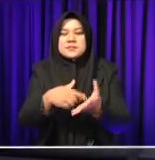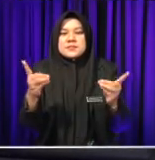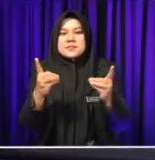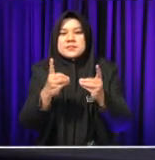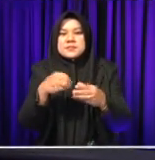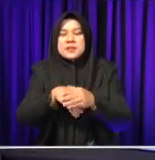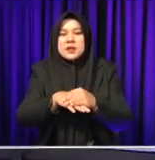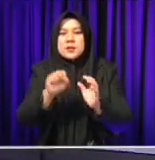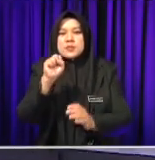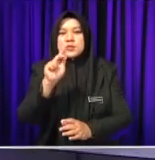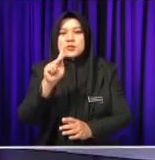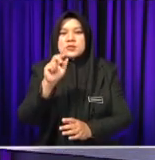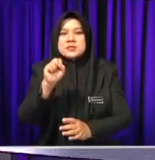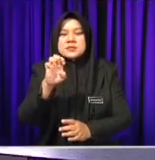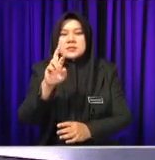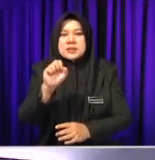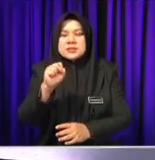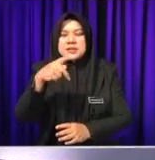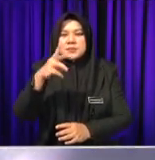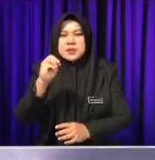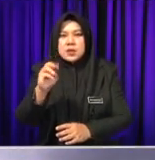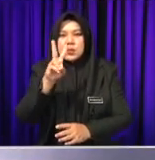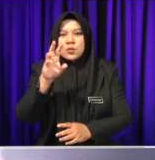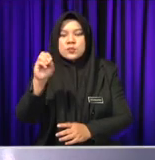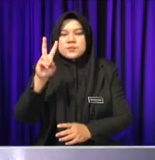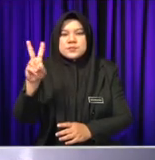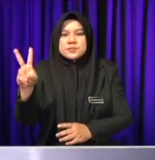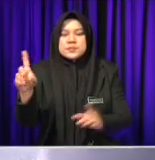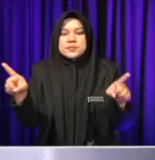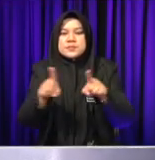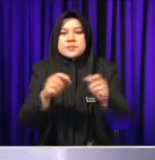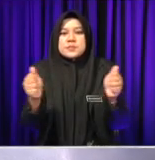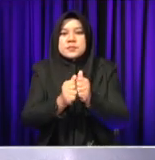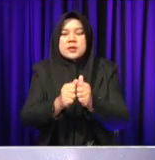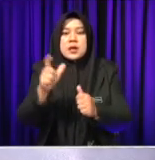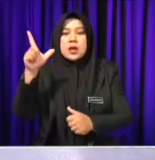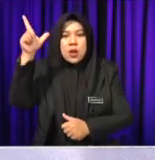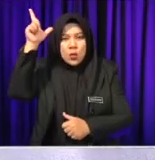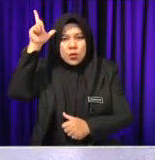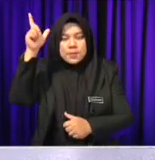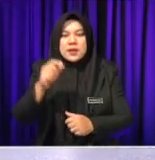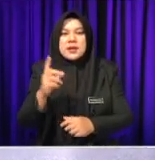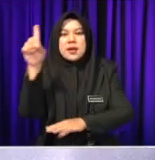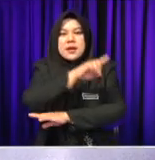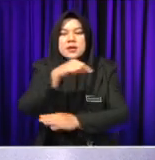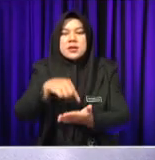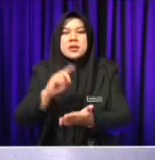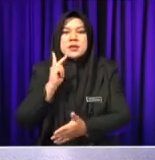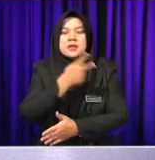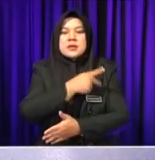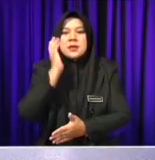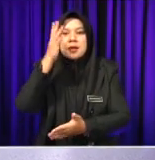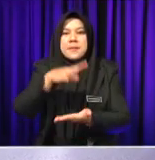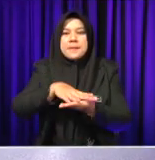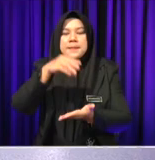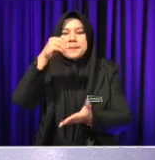SPM 2022 bersama dengan saya lokman Hakim hari ini kita akan belajar tentang mata